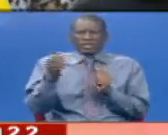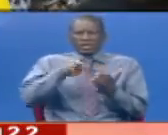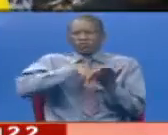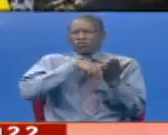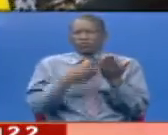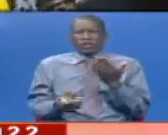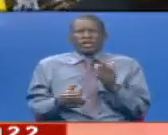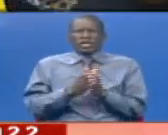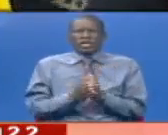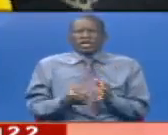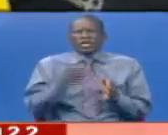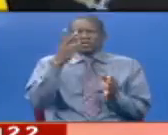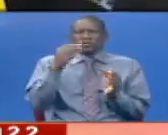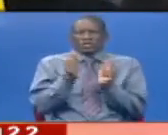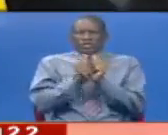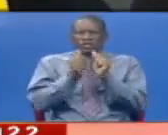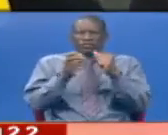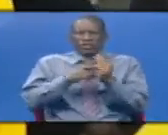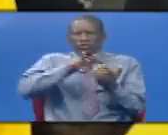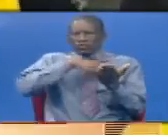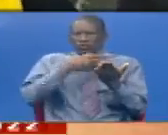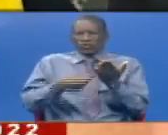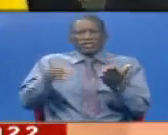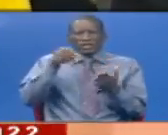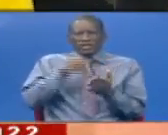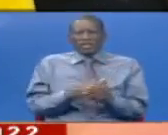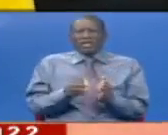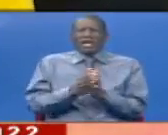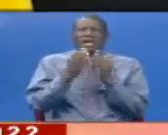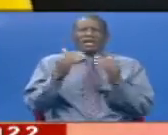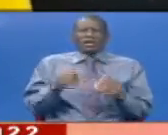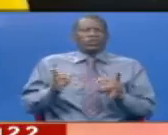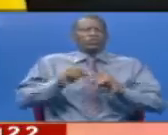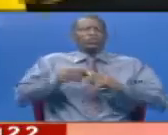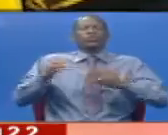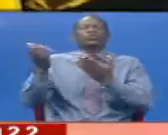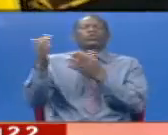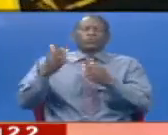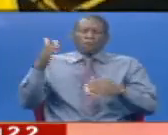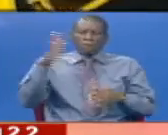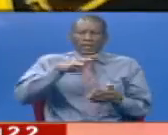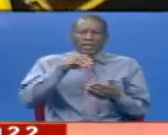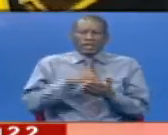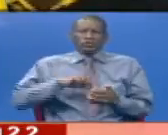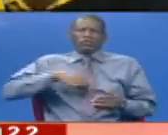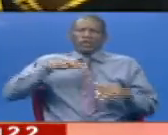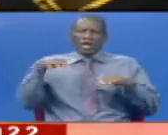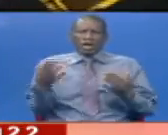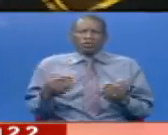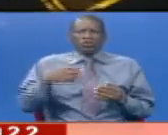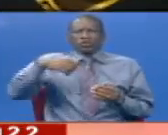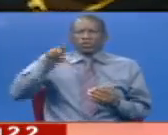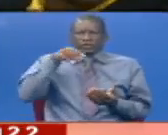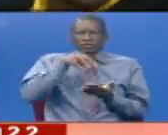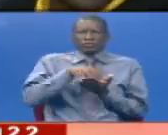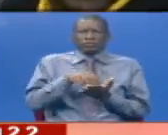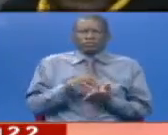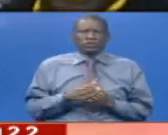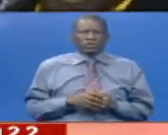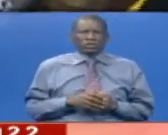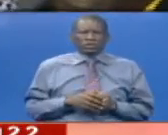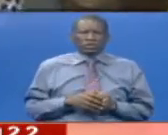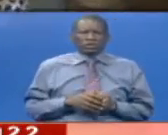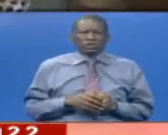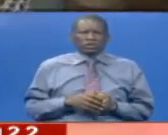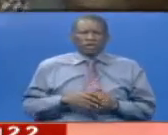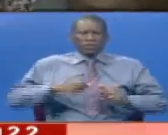ukaanguka, mwaka 2017 ukaanguka tena, na tena hukukata tamaa, umerudi tena. Unahisi vipi kwa kushinda kiti hiki?